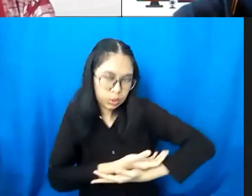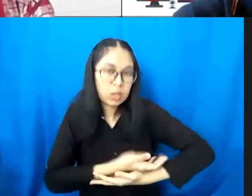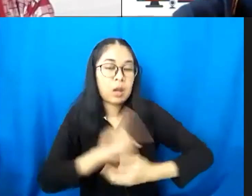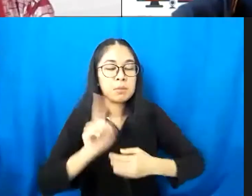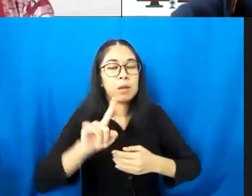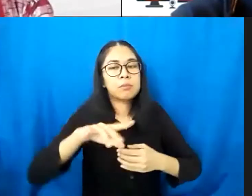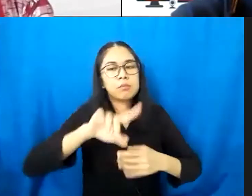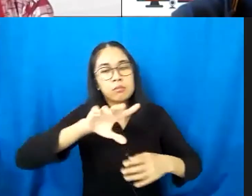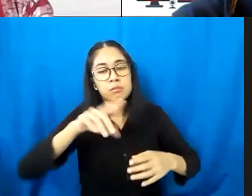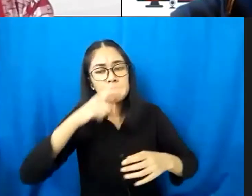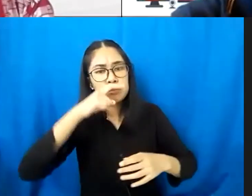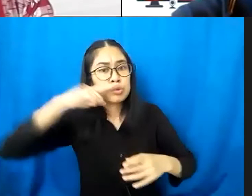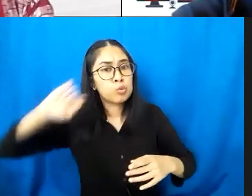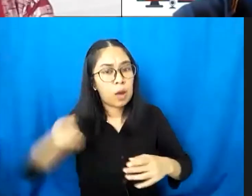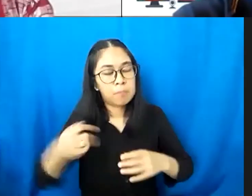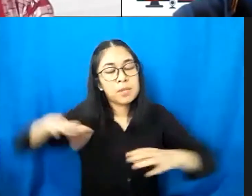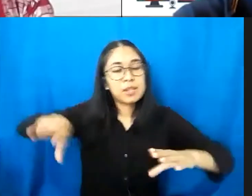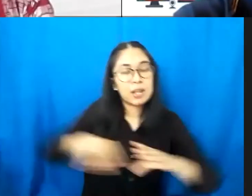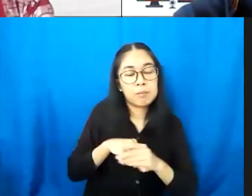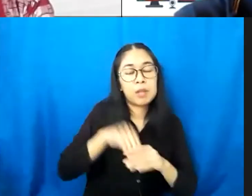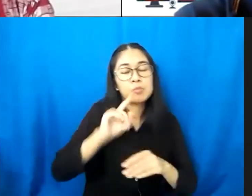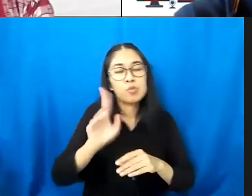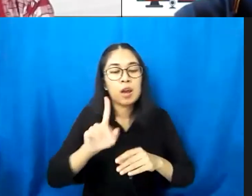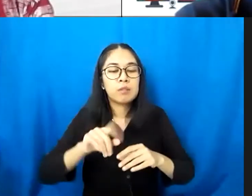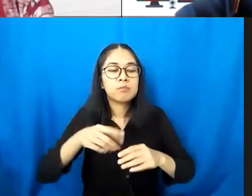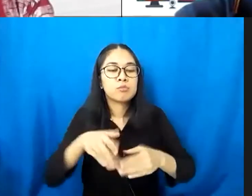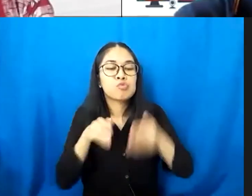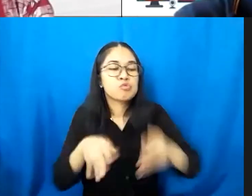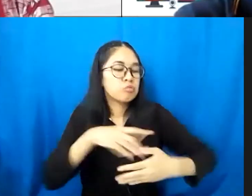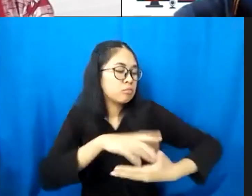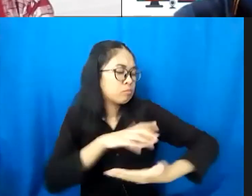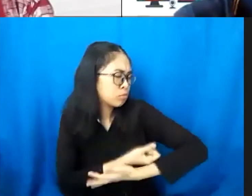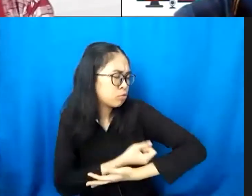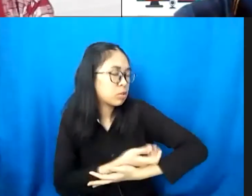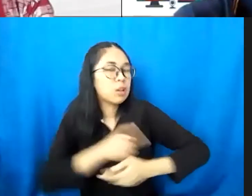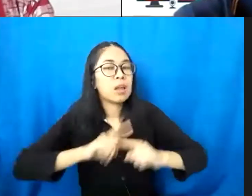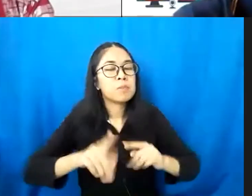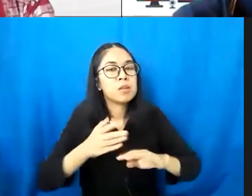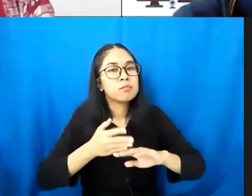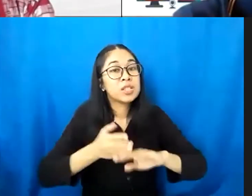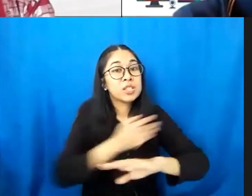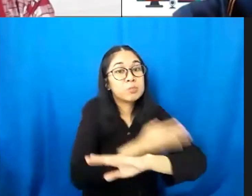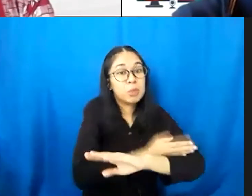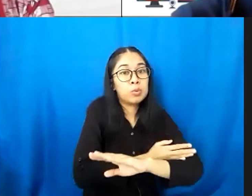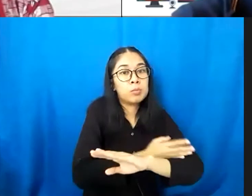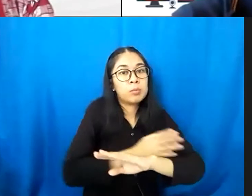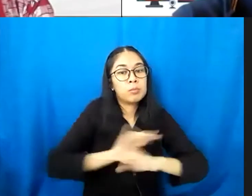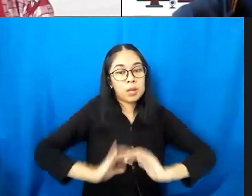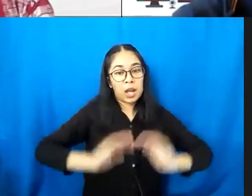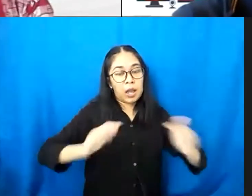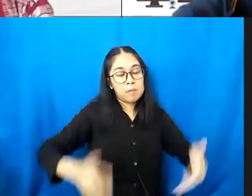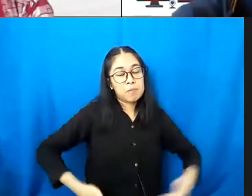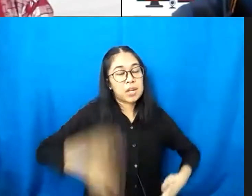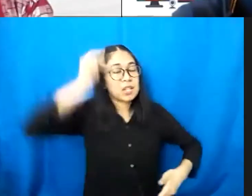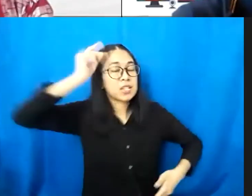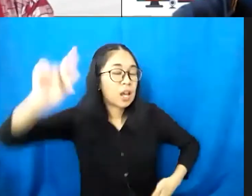suami ini bukan hanya pada saat menyusui, tapi justru jauh sebelum perencanaan kehamilan. Jadi semenjak